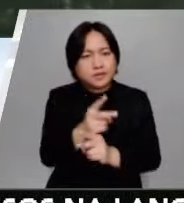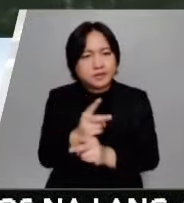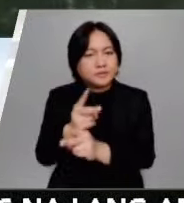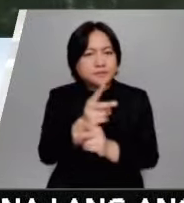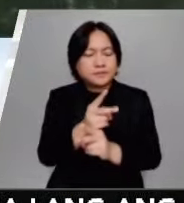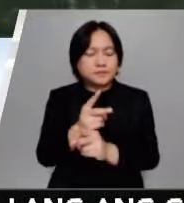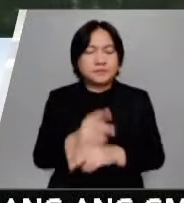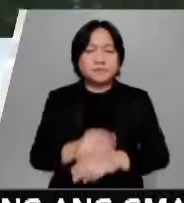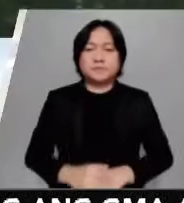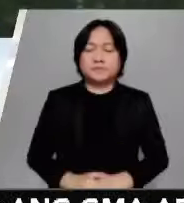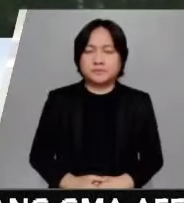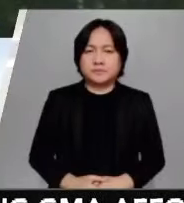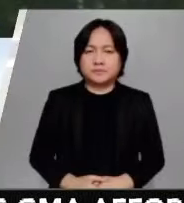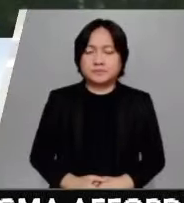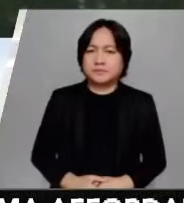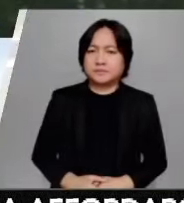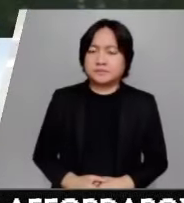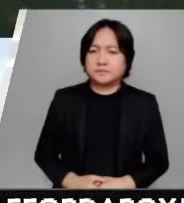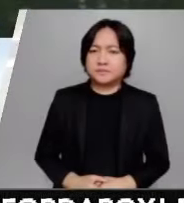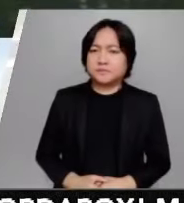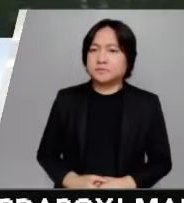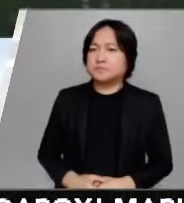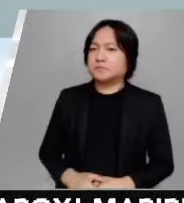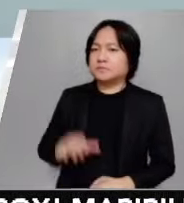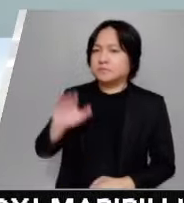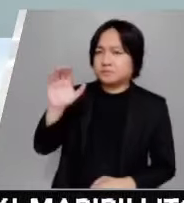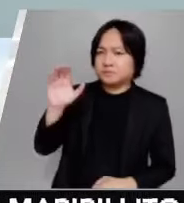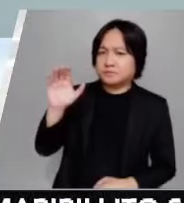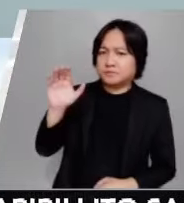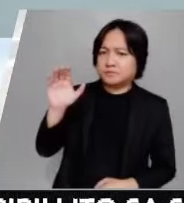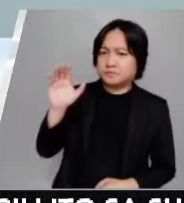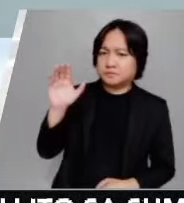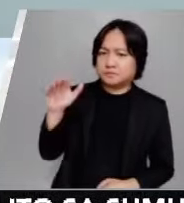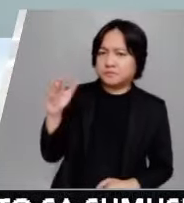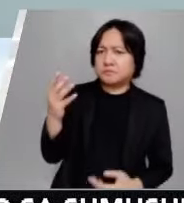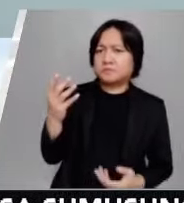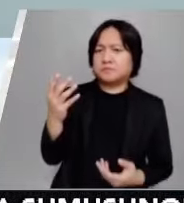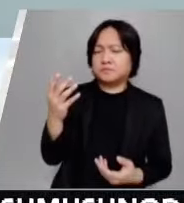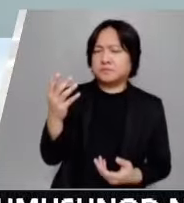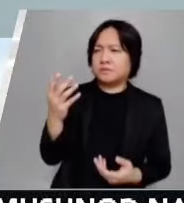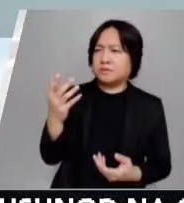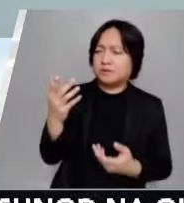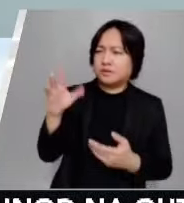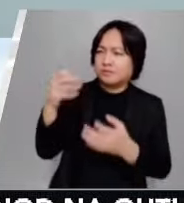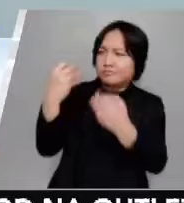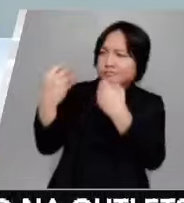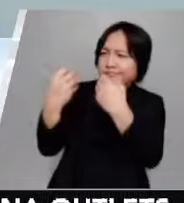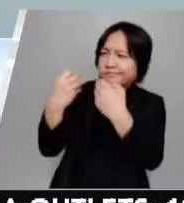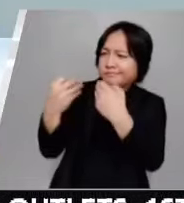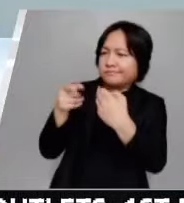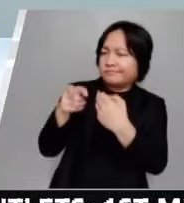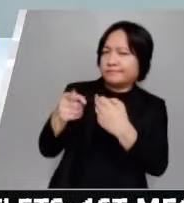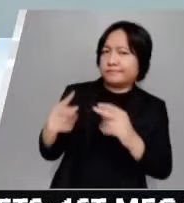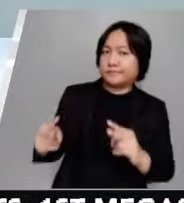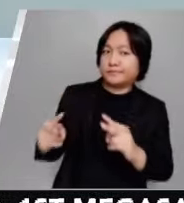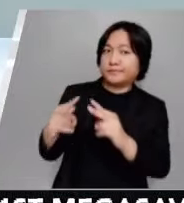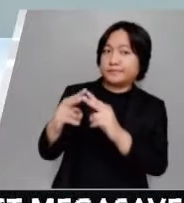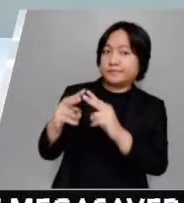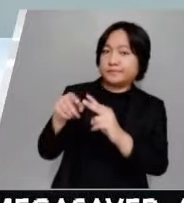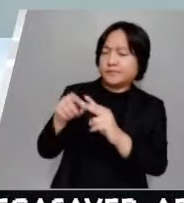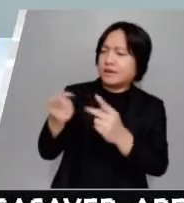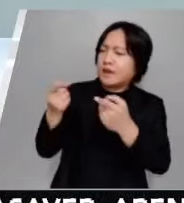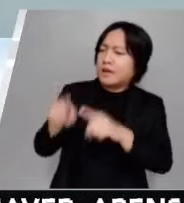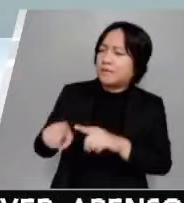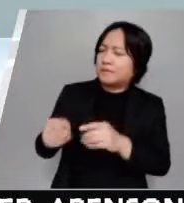pagyanig ano pa ho yung mga nakikitang mga ah aktibidad ng fee box Diyan po sa ah bulkang Canlaon meron ho